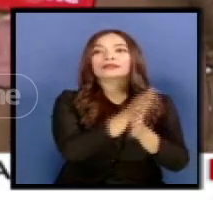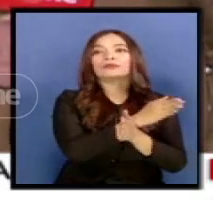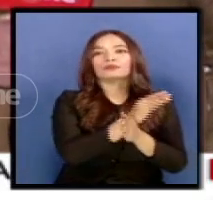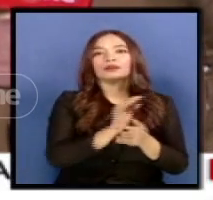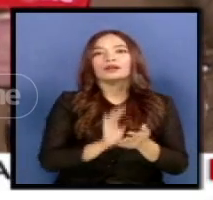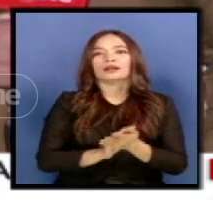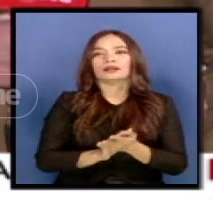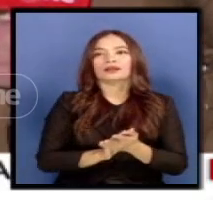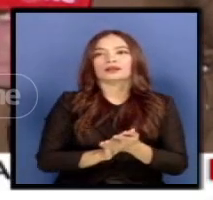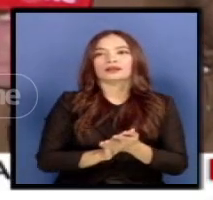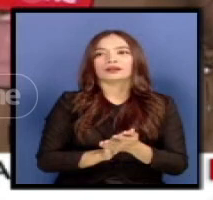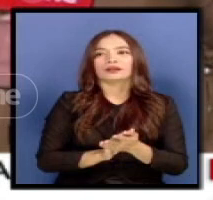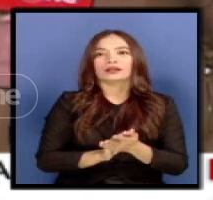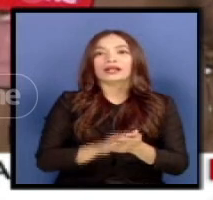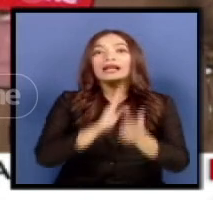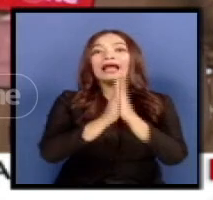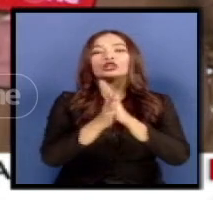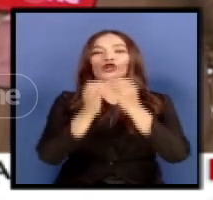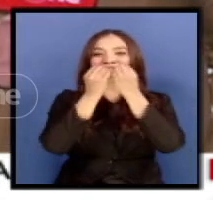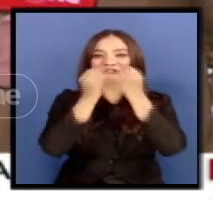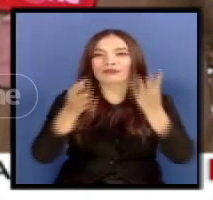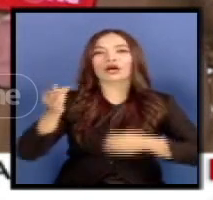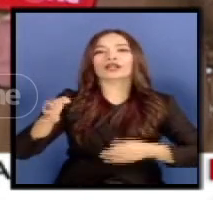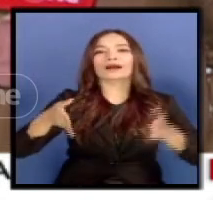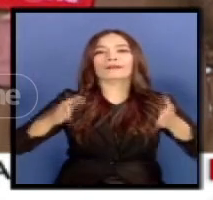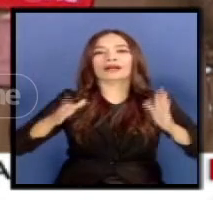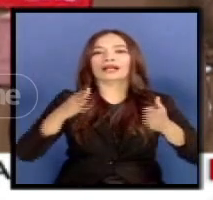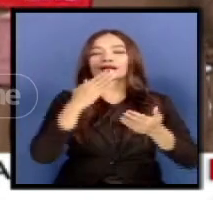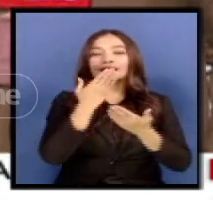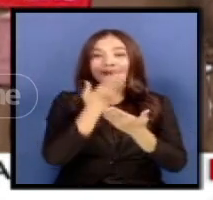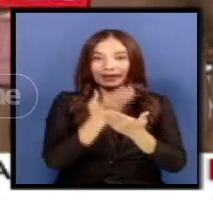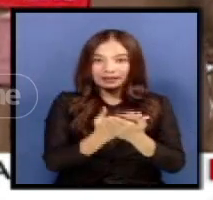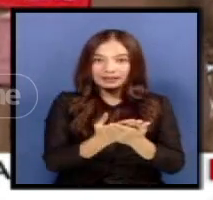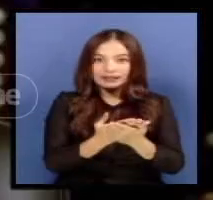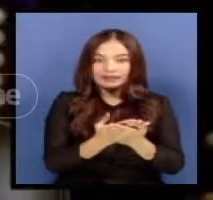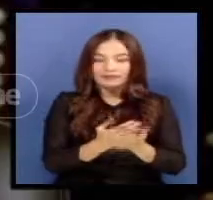rekan Wanasari mengabarkan langsung dari Medan, Sumatera Utara. Selamat bertugas kembali rekan-rekan.